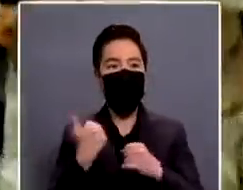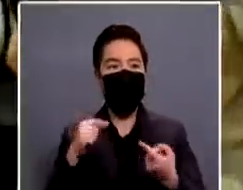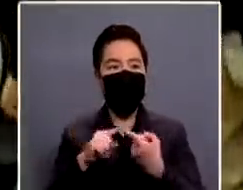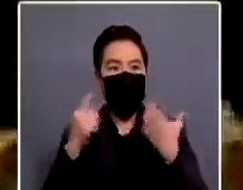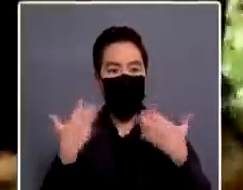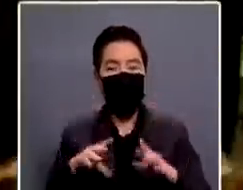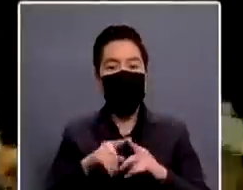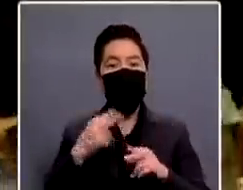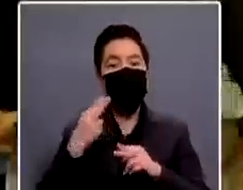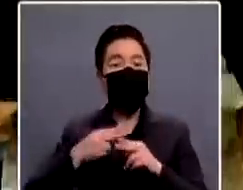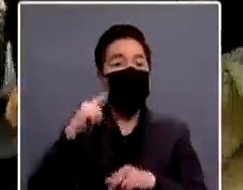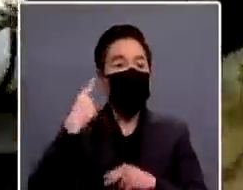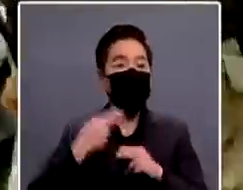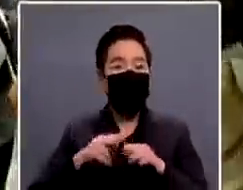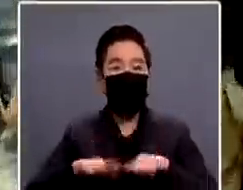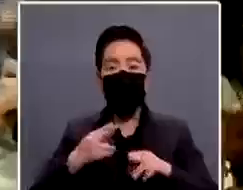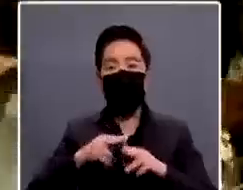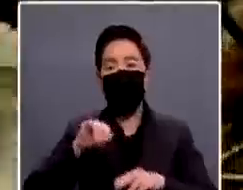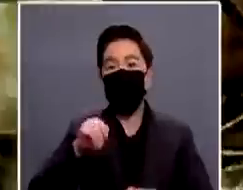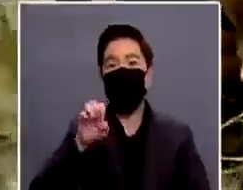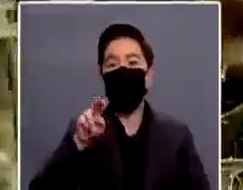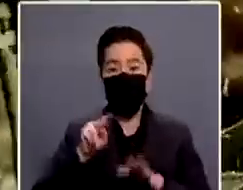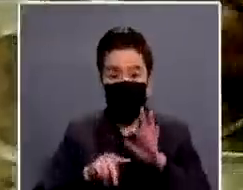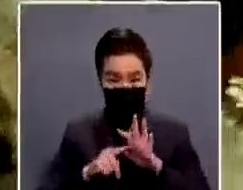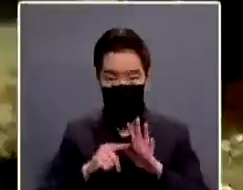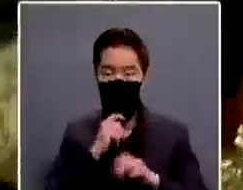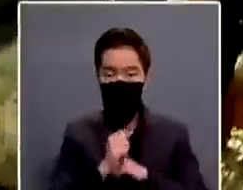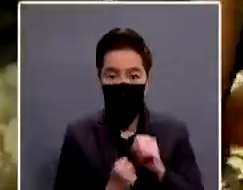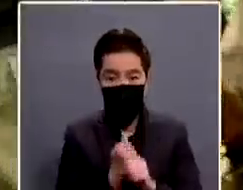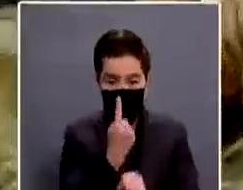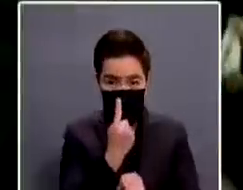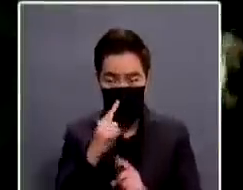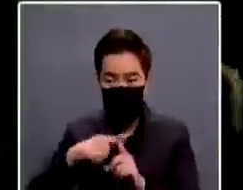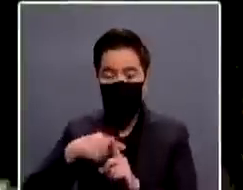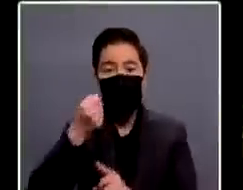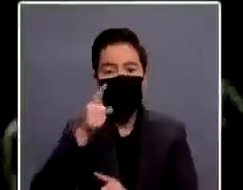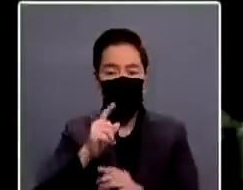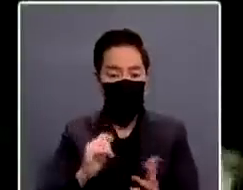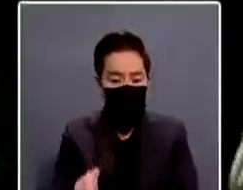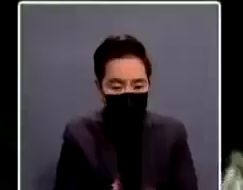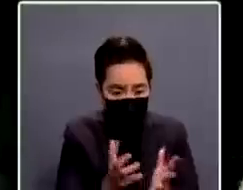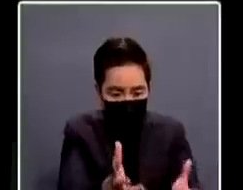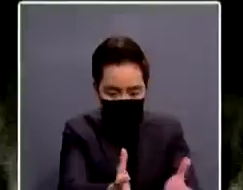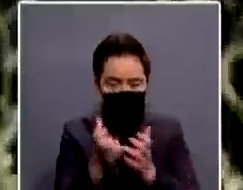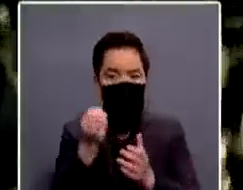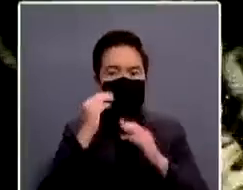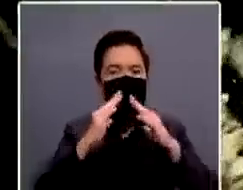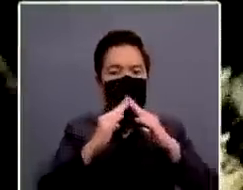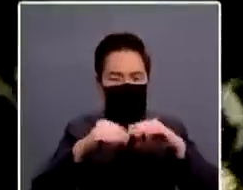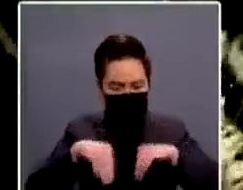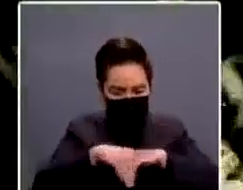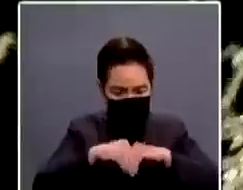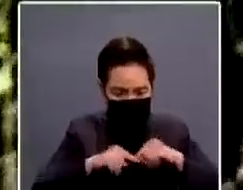ายหลังจากที่น้องจีน่านะคะเด็กหญิงวัย1ขวบ11เดือนค่ะได้รับการช่วยเหลือนะคะมาจากกระท่อมเถียงน